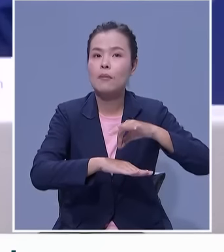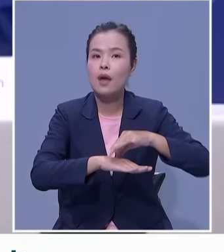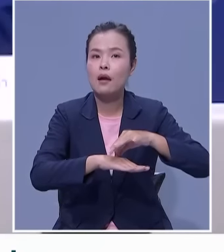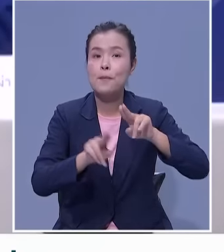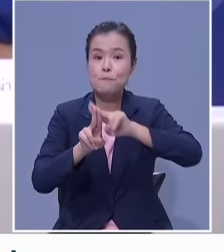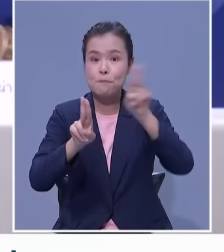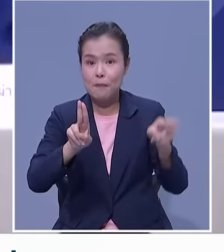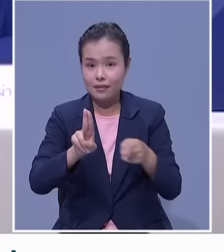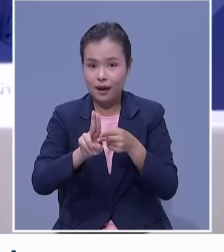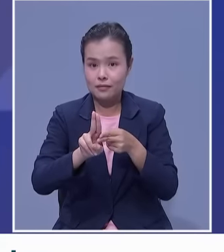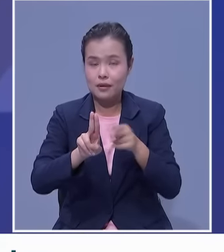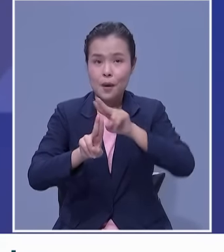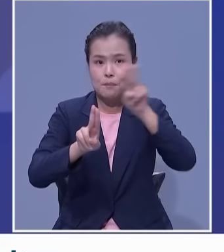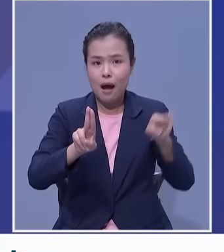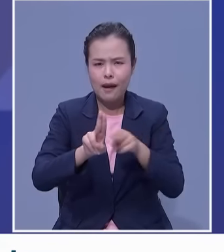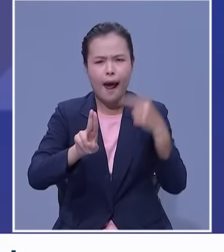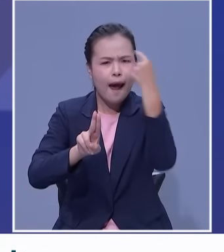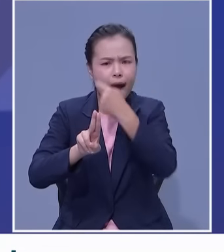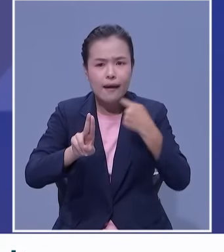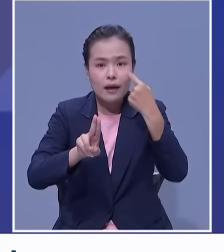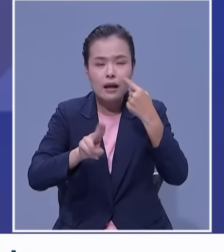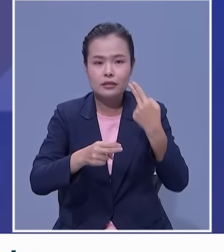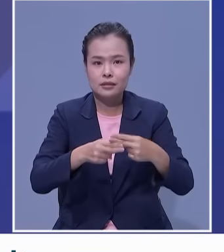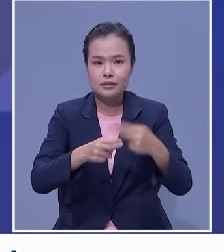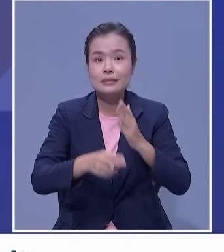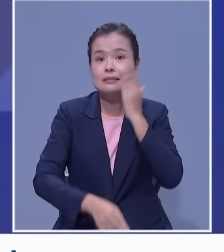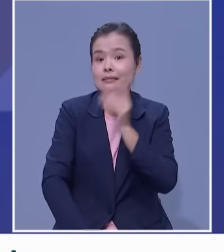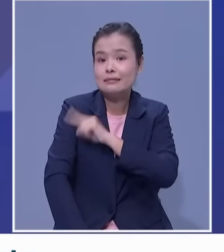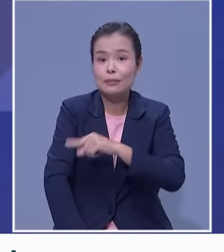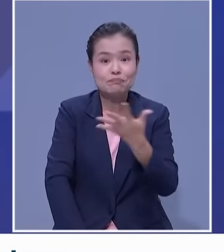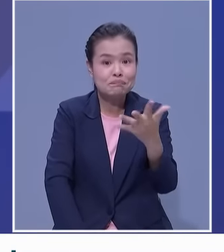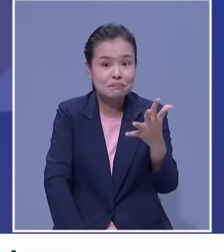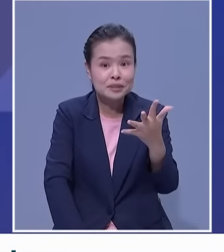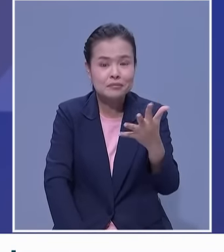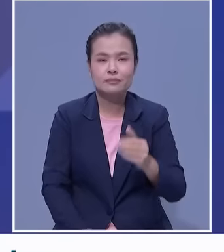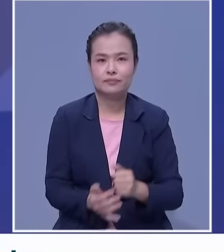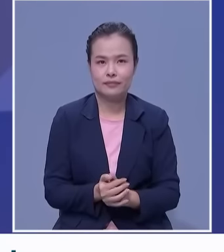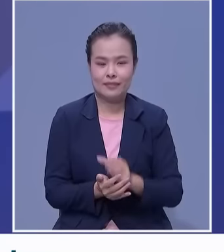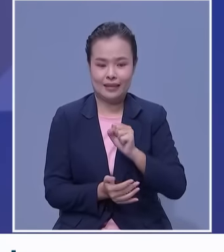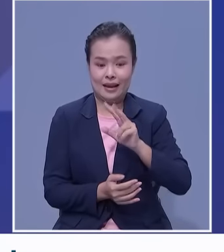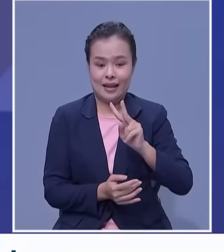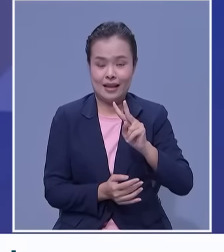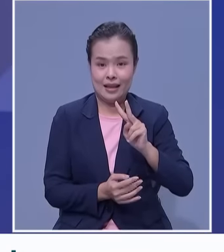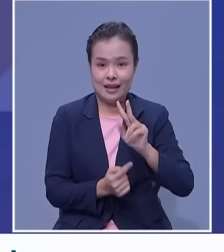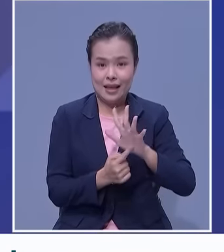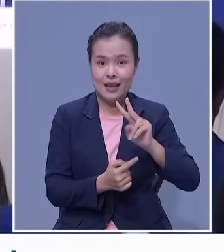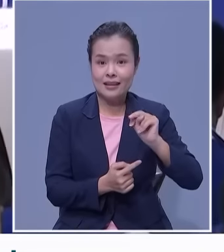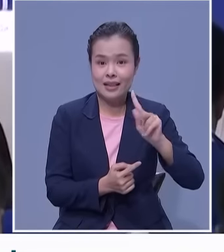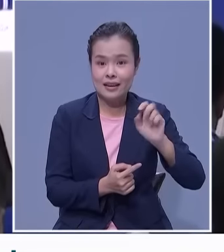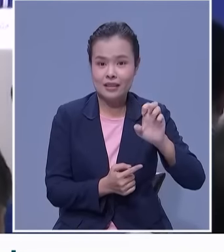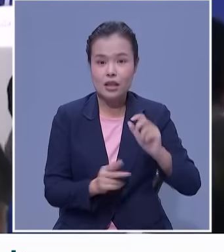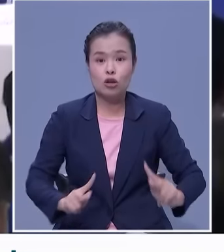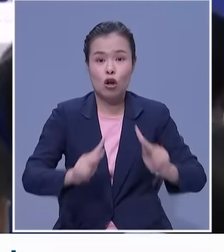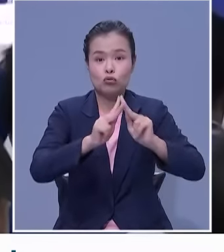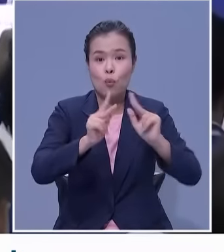ประชารัฐจะมีใครบ้างเนี่ยก็คือไม่มีชื่อของร้อยเอกธรรมนัสพรหมเผ่าอโดยให้คุณสันติพร้อมพัฒน์รัฐมนตรีช่วยว่าการกระทรวง